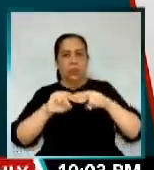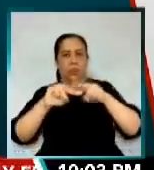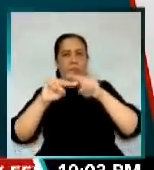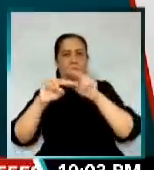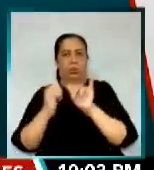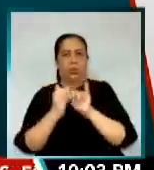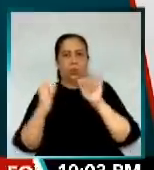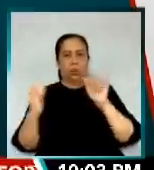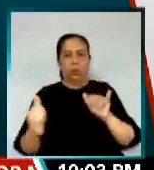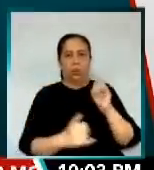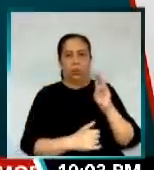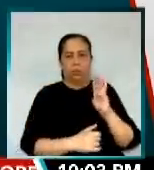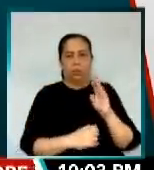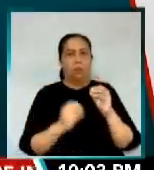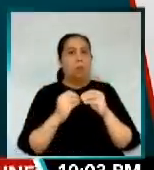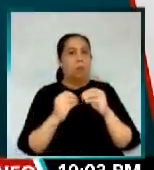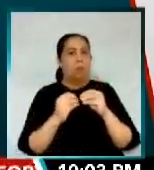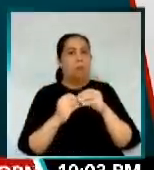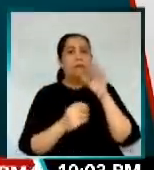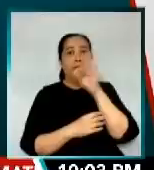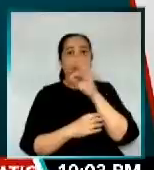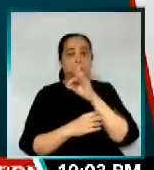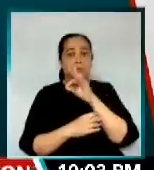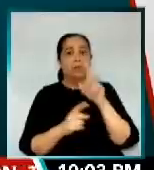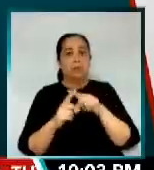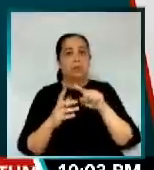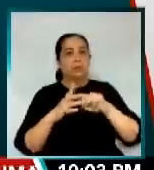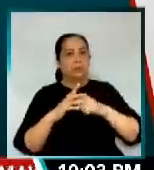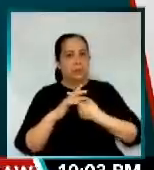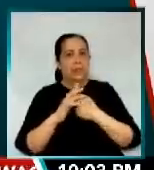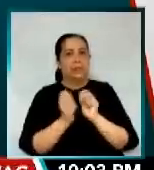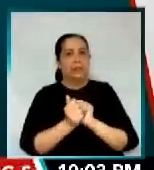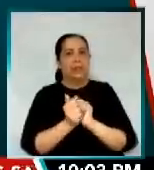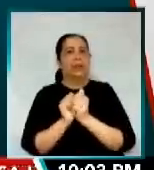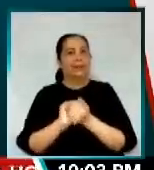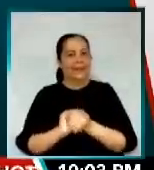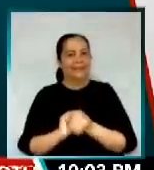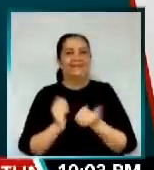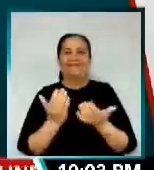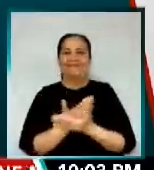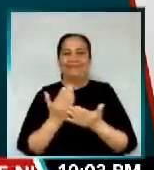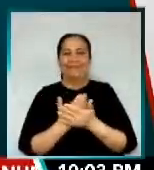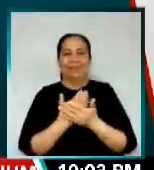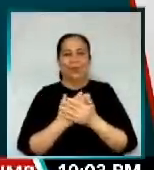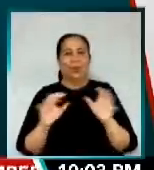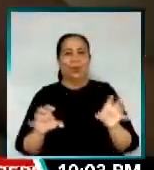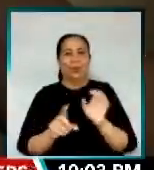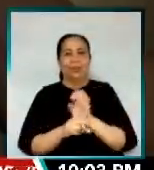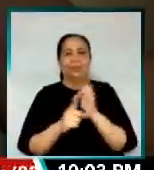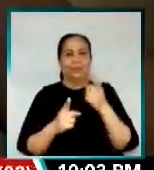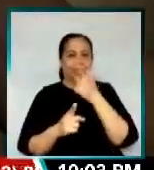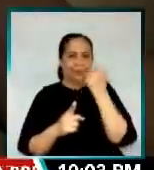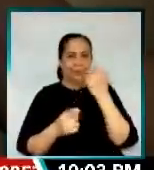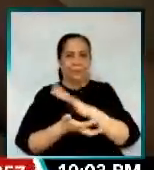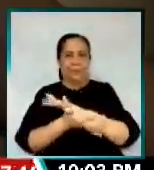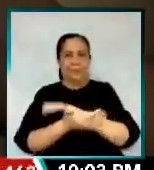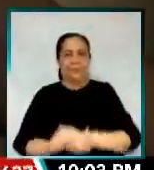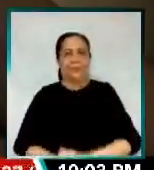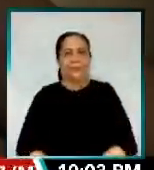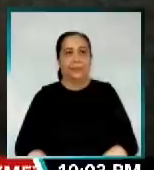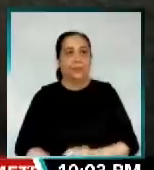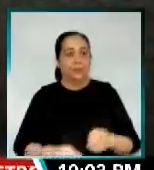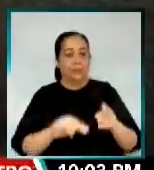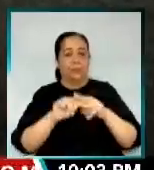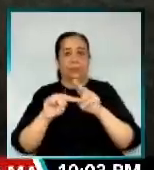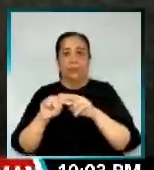at mas maraming Pilipino ang nagsisimulang mag-adapt sa bagong working environment bunsod ng pandemic. Tumataas ang posibilidad